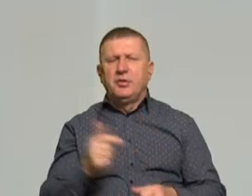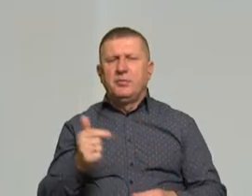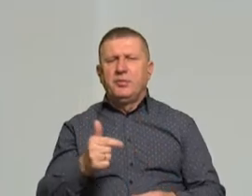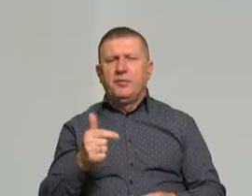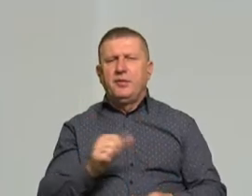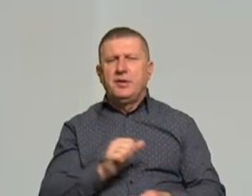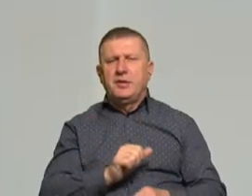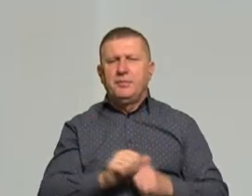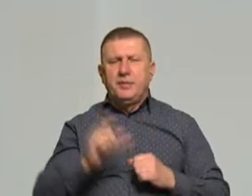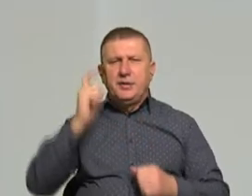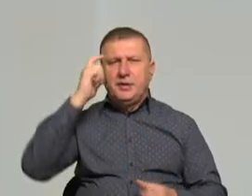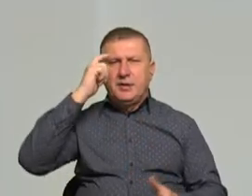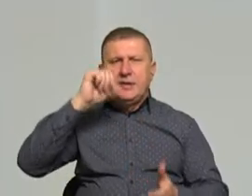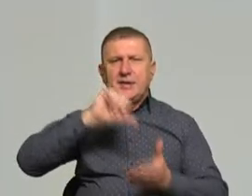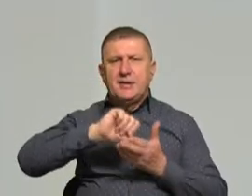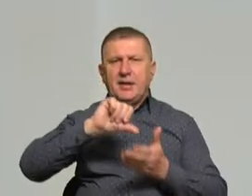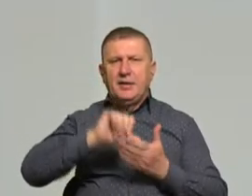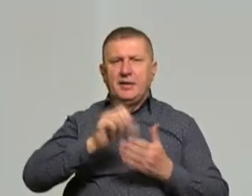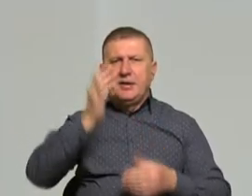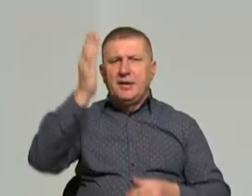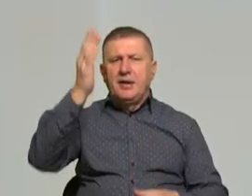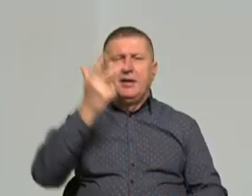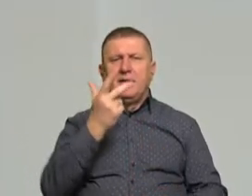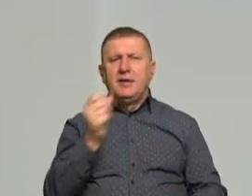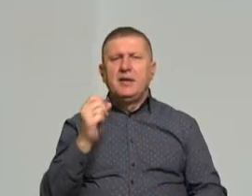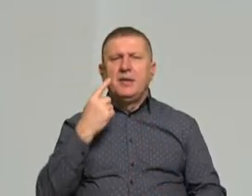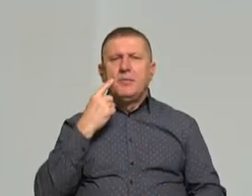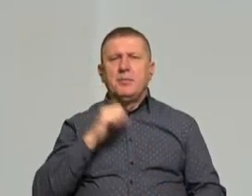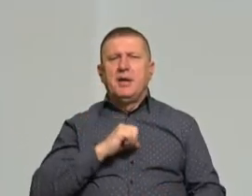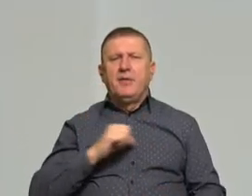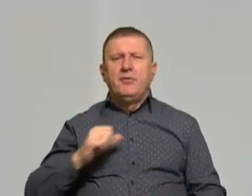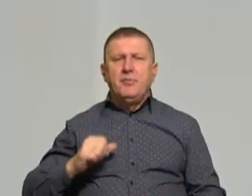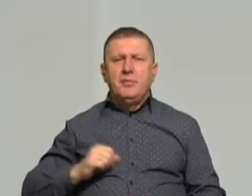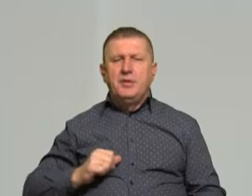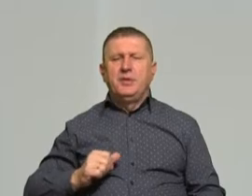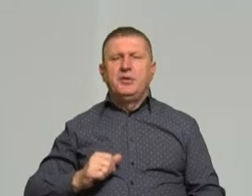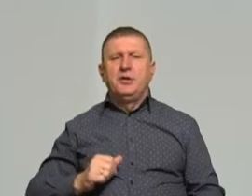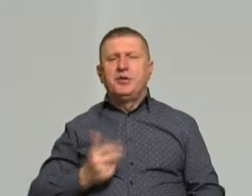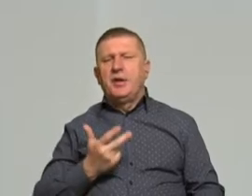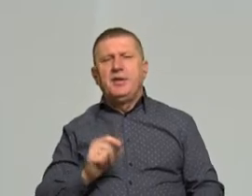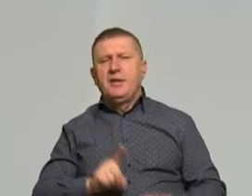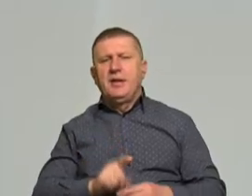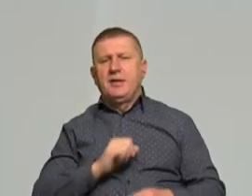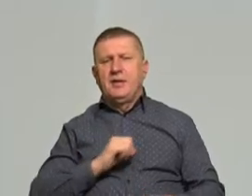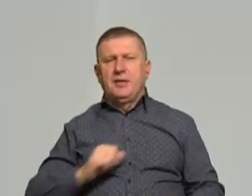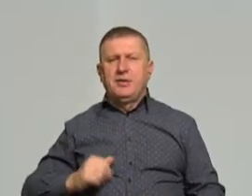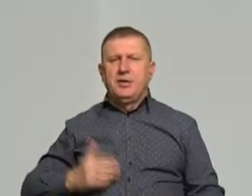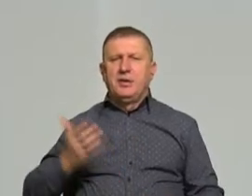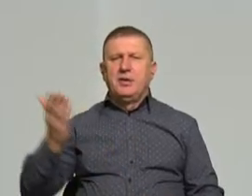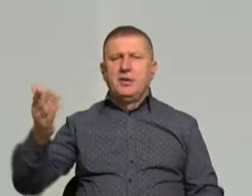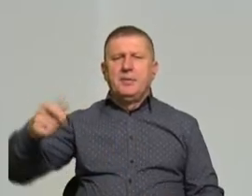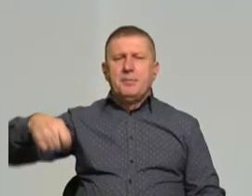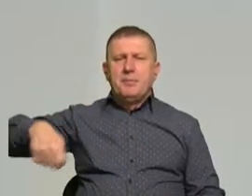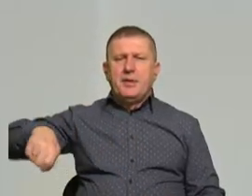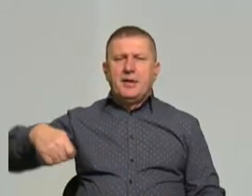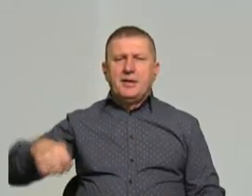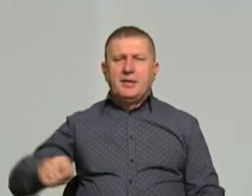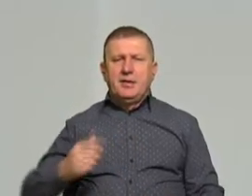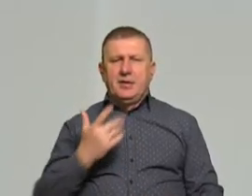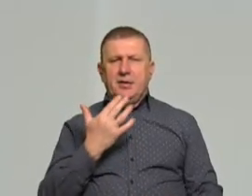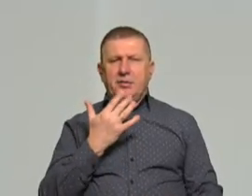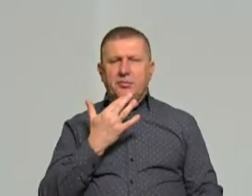mieć regulacje centralne, ale nie bawmy się znowu w praktykę niedasizmu. Pan Jarosław Klimaszewski mówi o